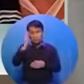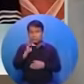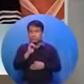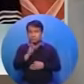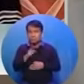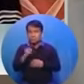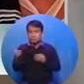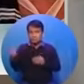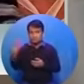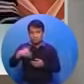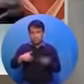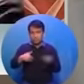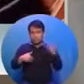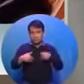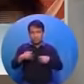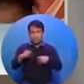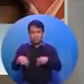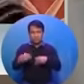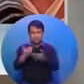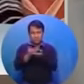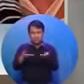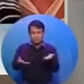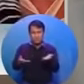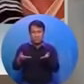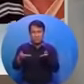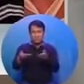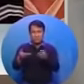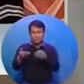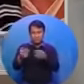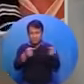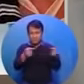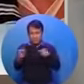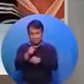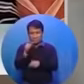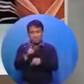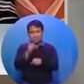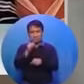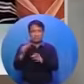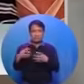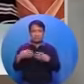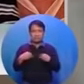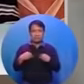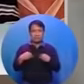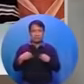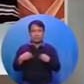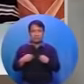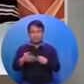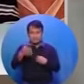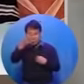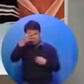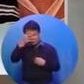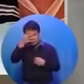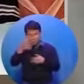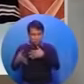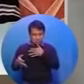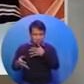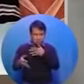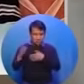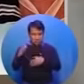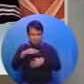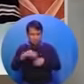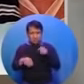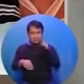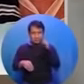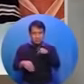tao na lumapit sa amin. Kaya nga, pagdating ko sa mga away sa lupa, hindi namin tinatanggap yung reklamo yan. Mag-ama, mag-ina,